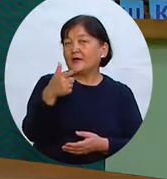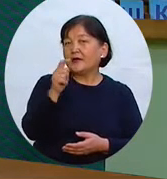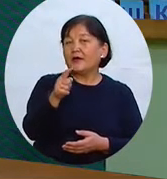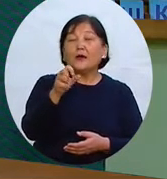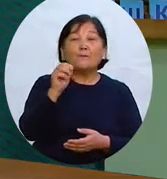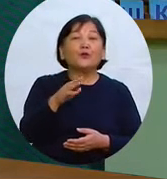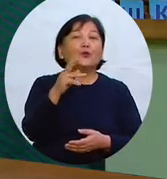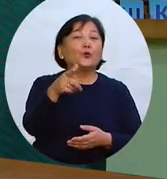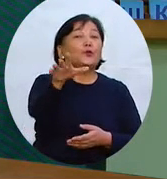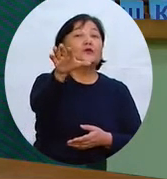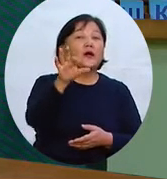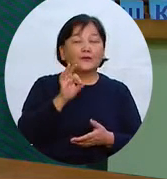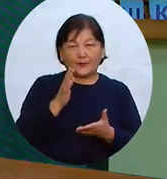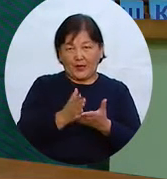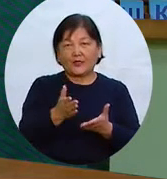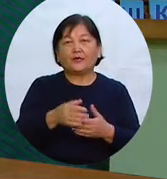хэрэглүүрүүдийг ашигладаг байна.